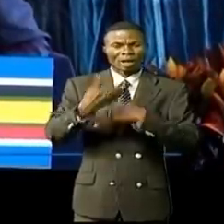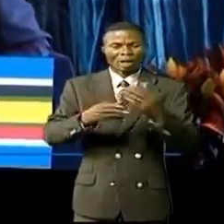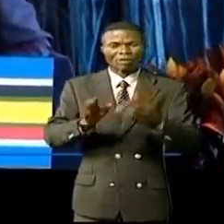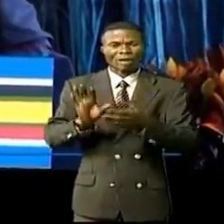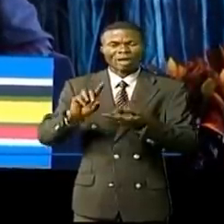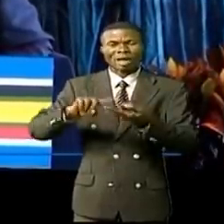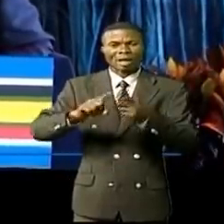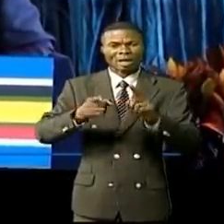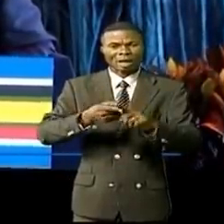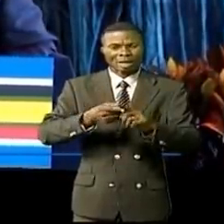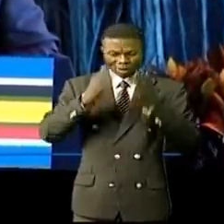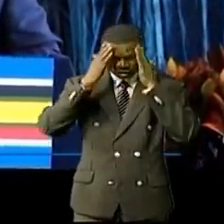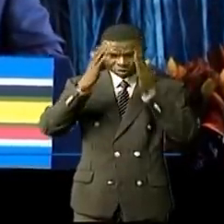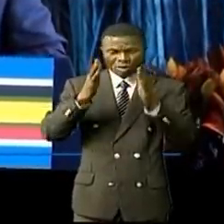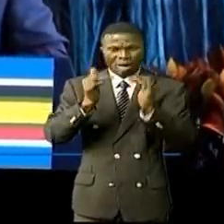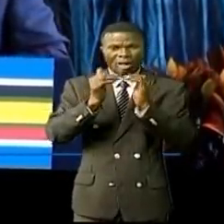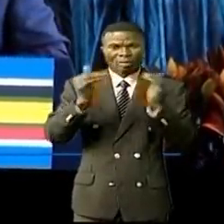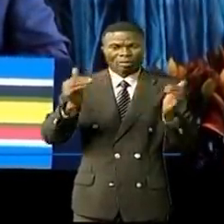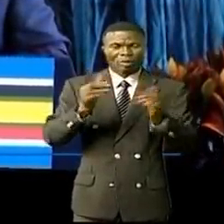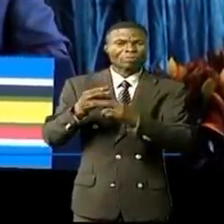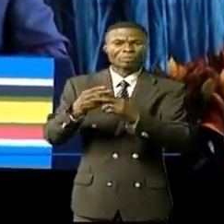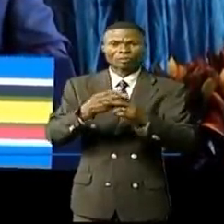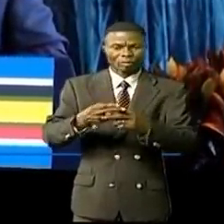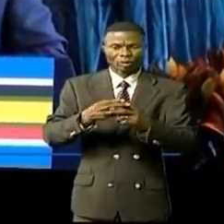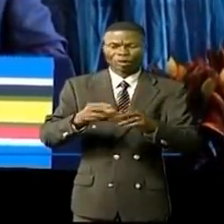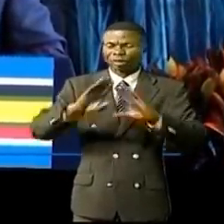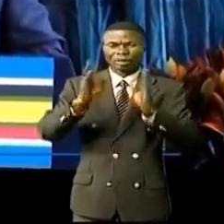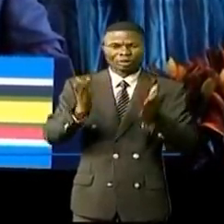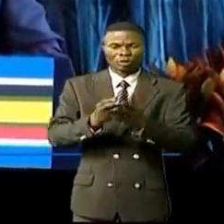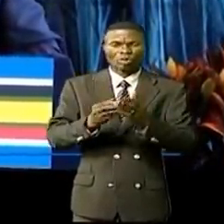relations fondées sur la paix et la sécurité de tous.